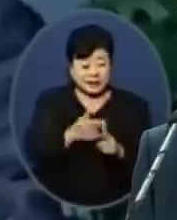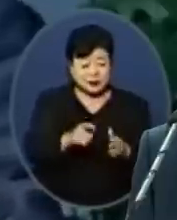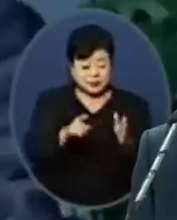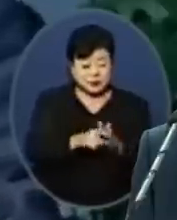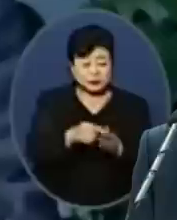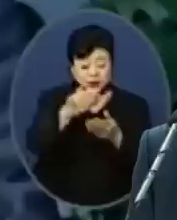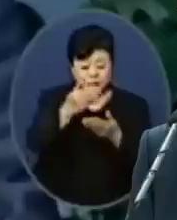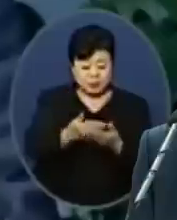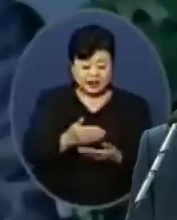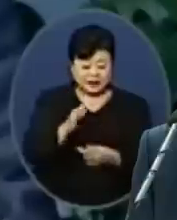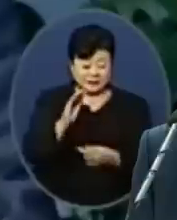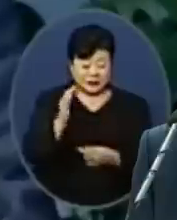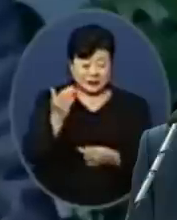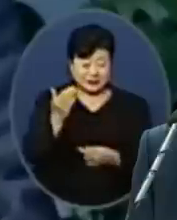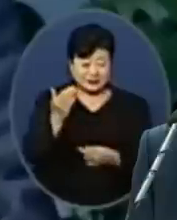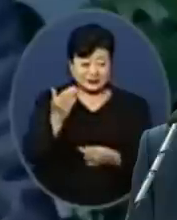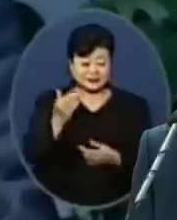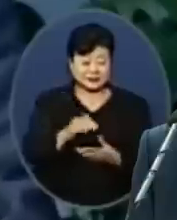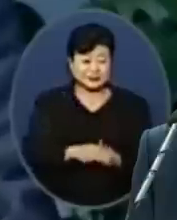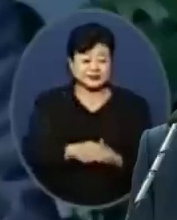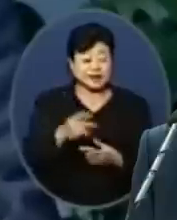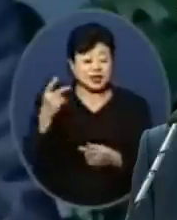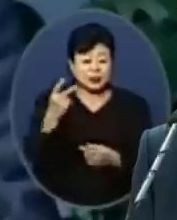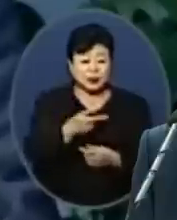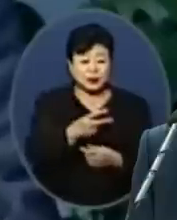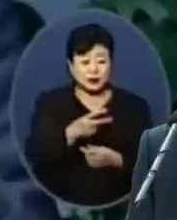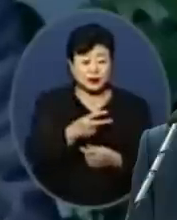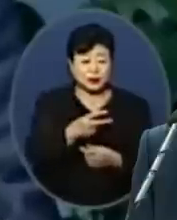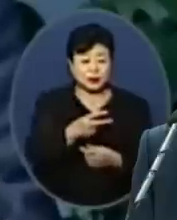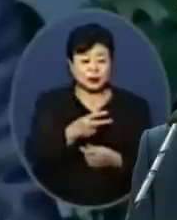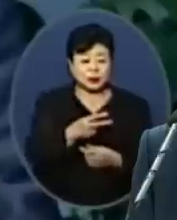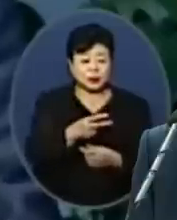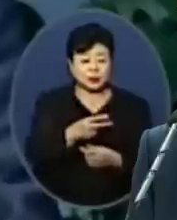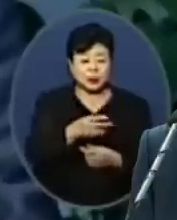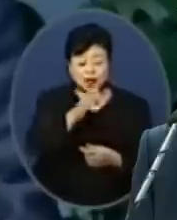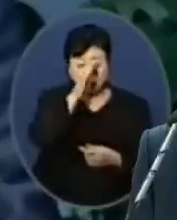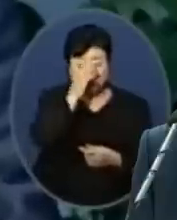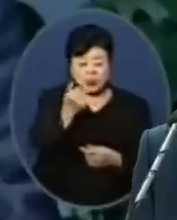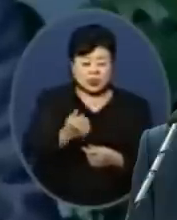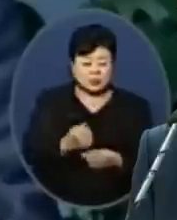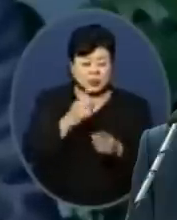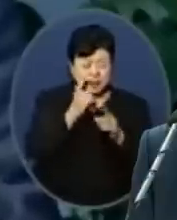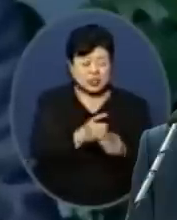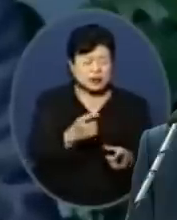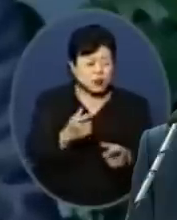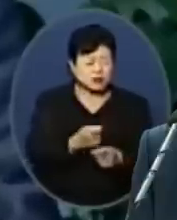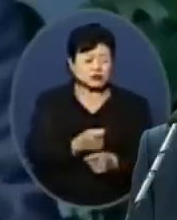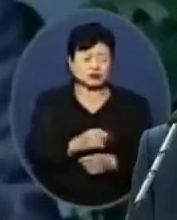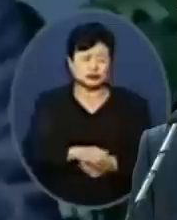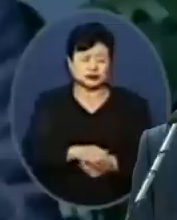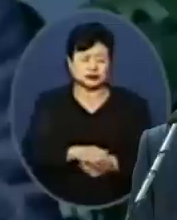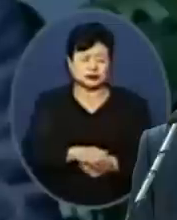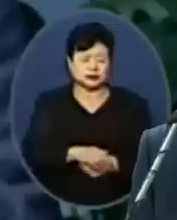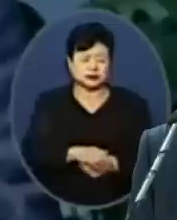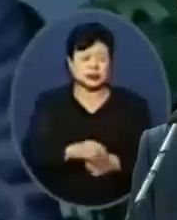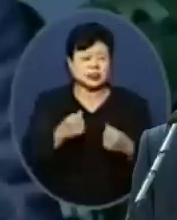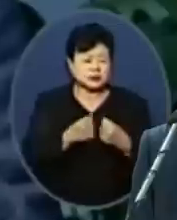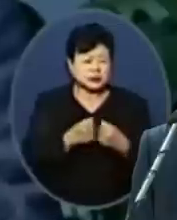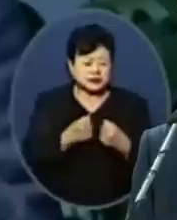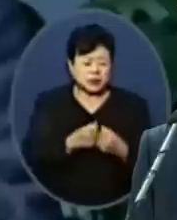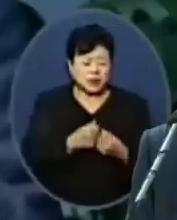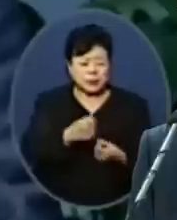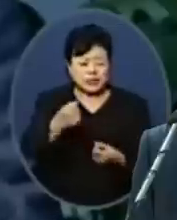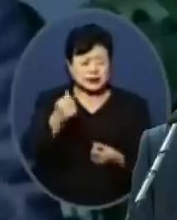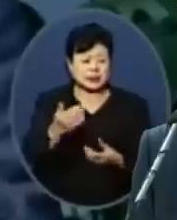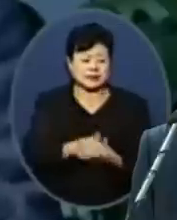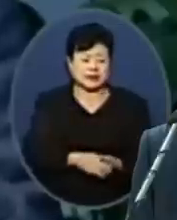믿음으로 받아들인 것입니다. 또 병도 이미 이겨놓은 원수입니다. 싸워서 빼앗아야